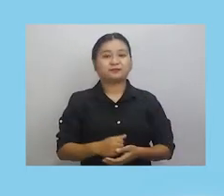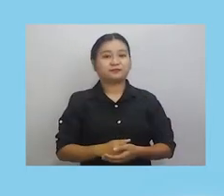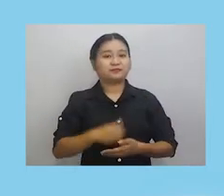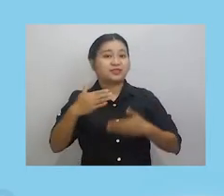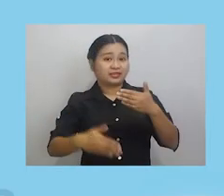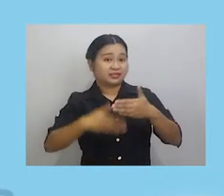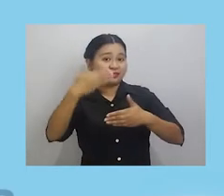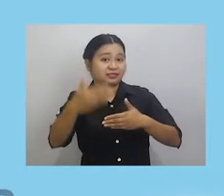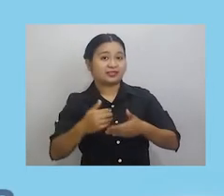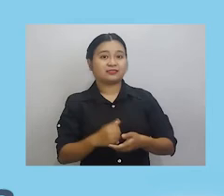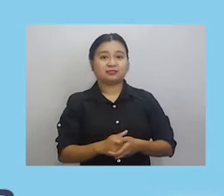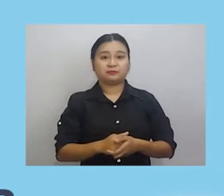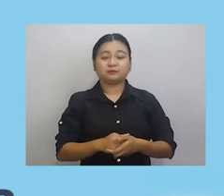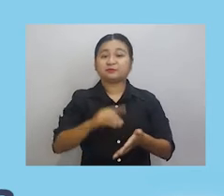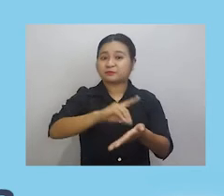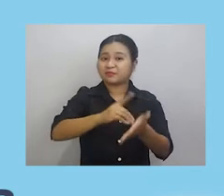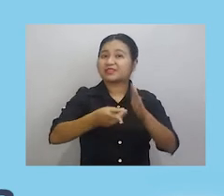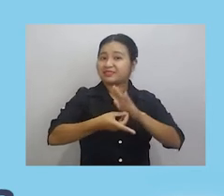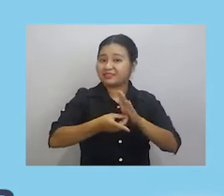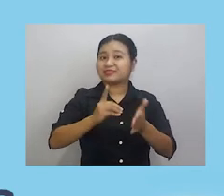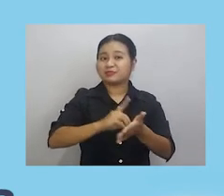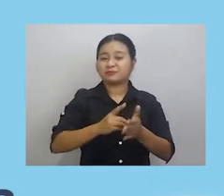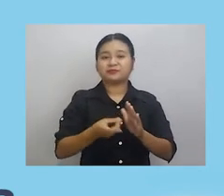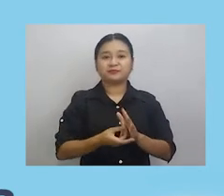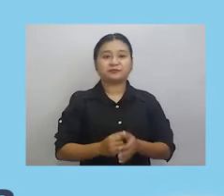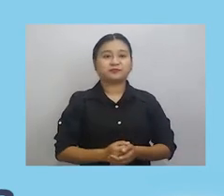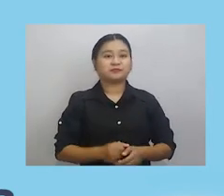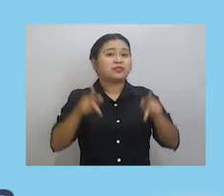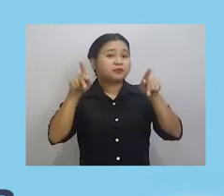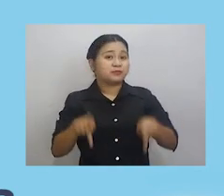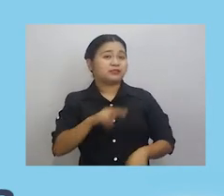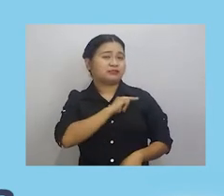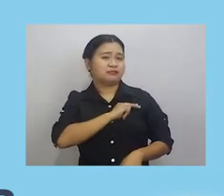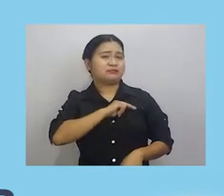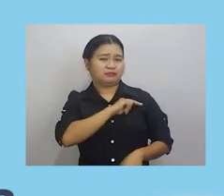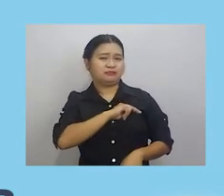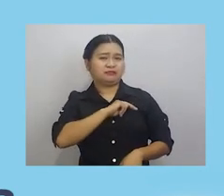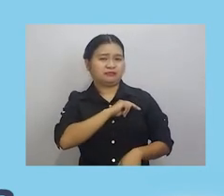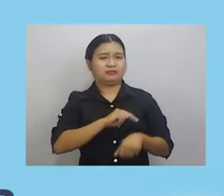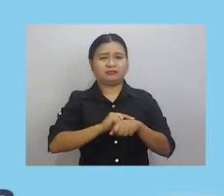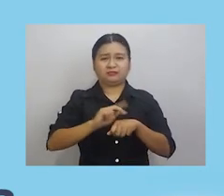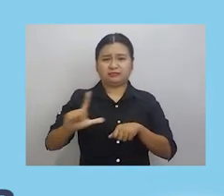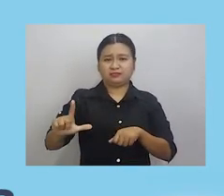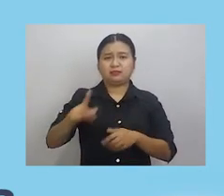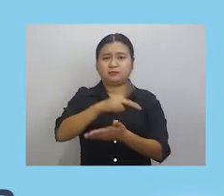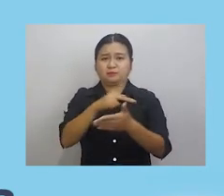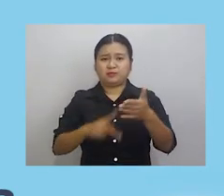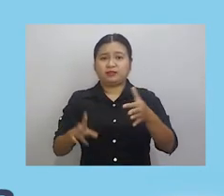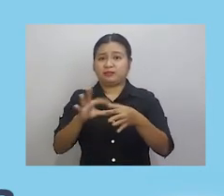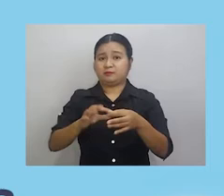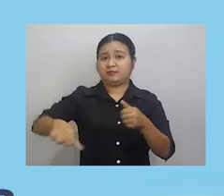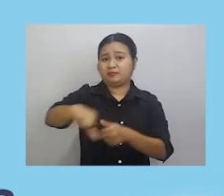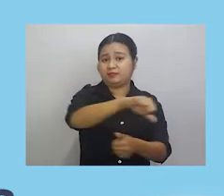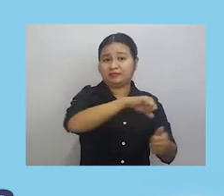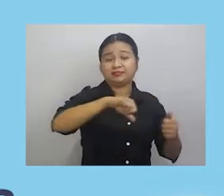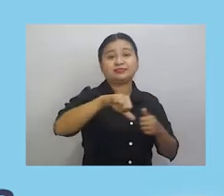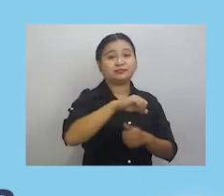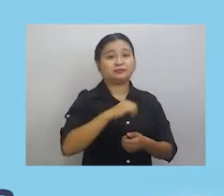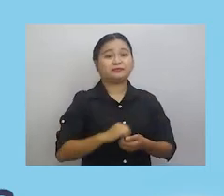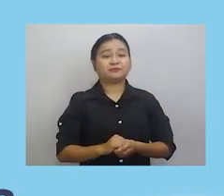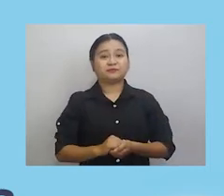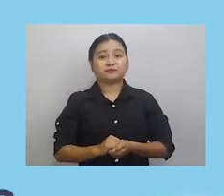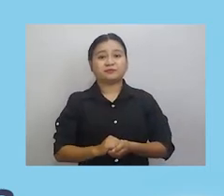susunod ay ang paglalarawan. Ang tao ay likas na kabahagi ng kanyang paligid. Ang mga pamamaraang